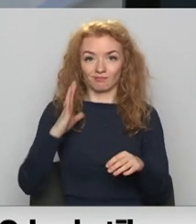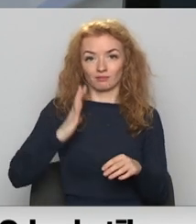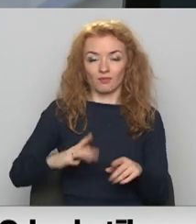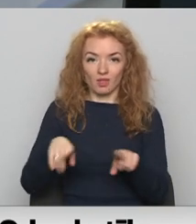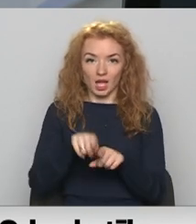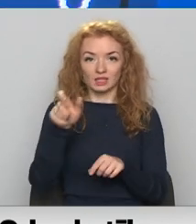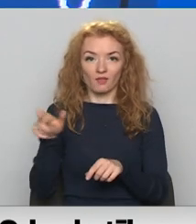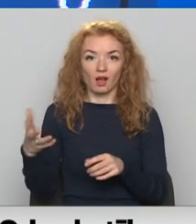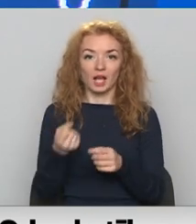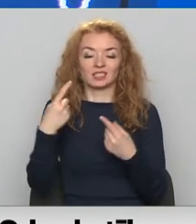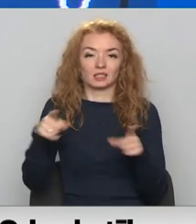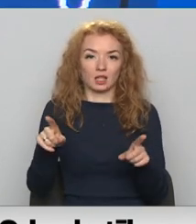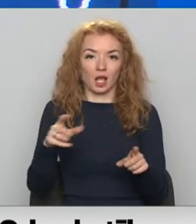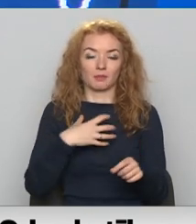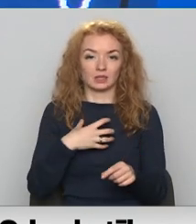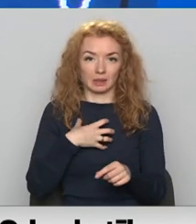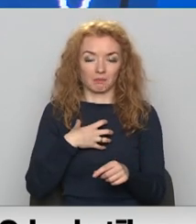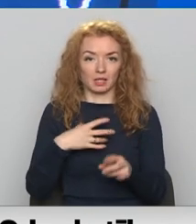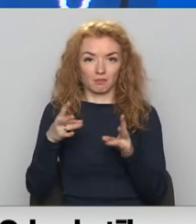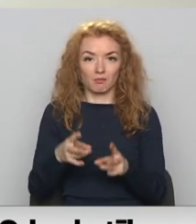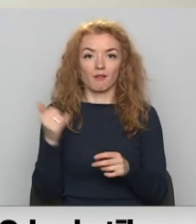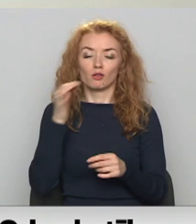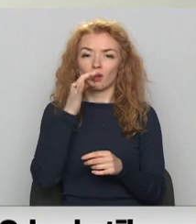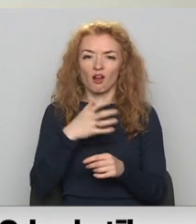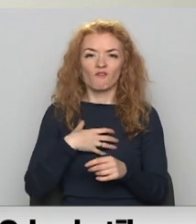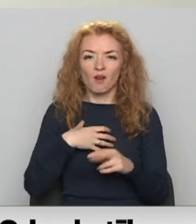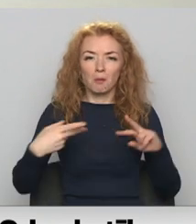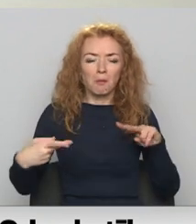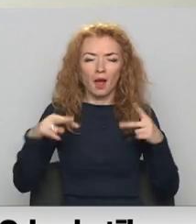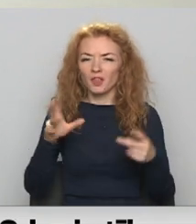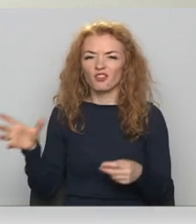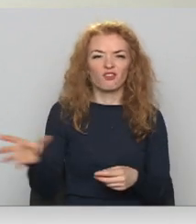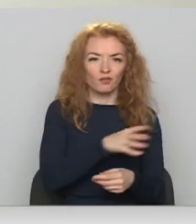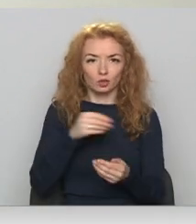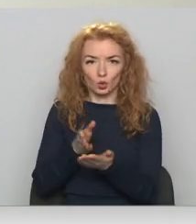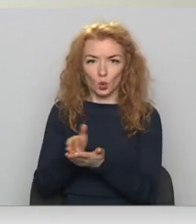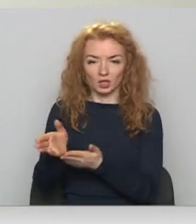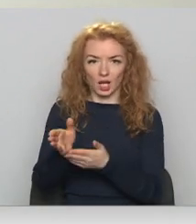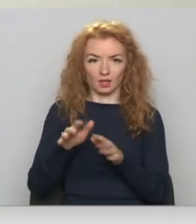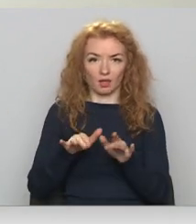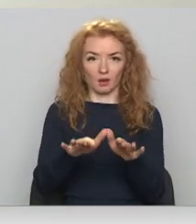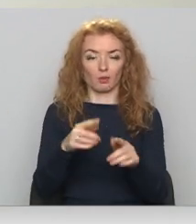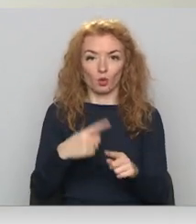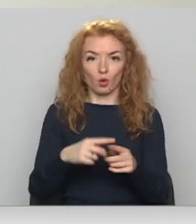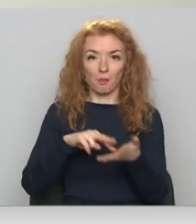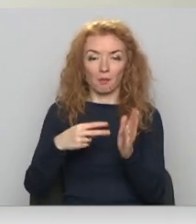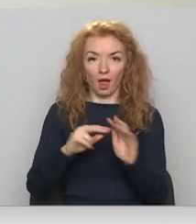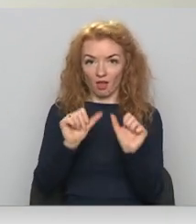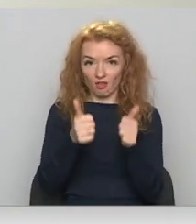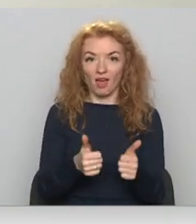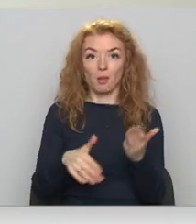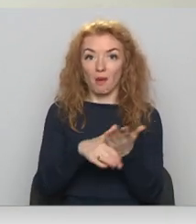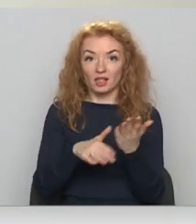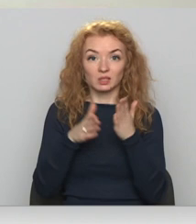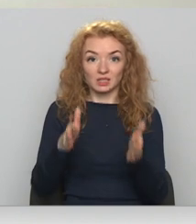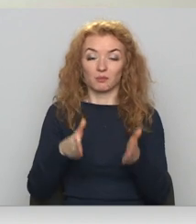ar citām slimībām. Ir jāpārstrukturizē praktiski visu nozaru darbība. Tas nozīmē, ka plānveida palīdzība slimnīcās